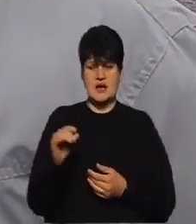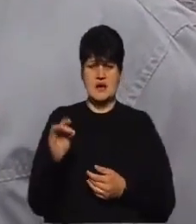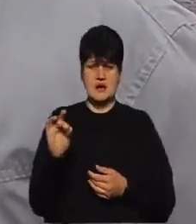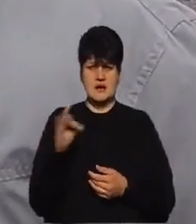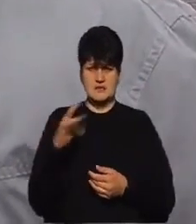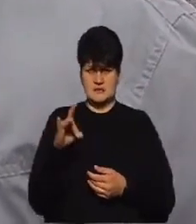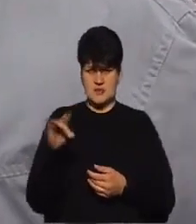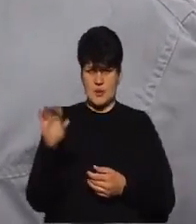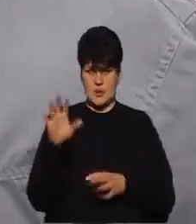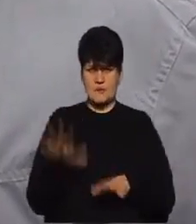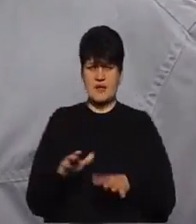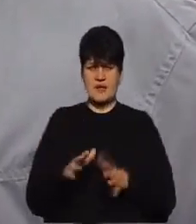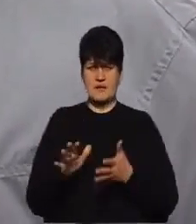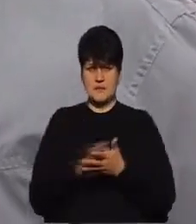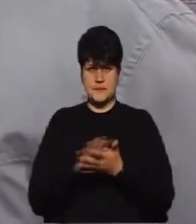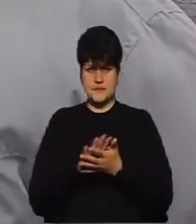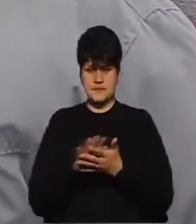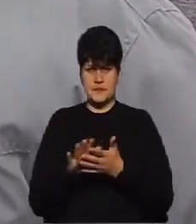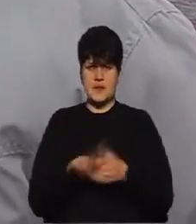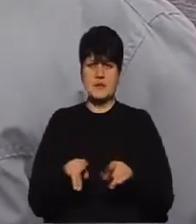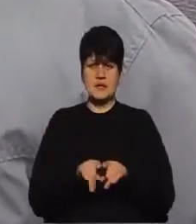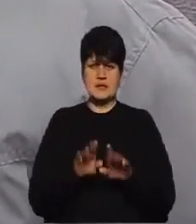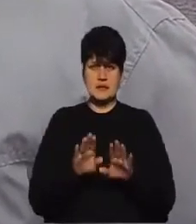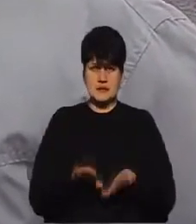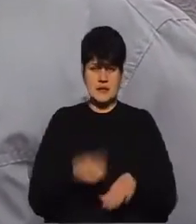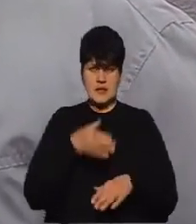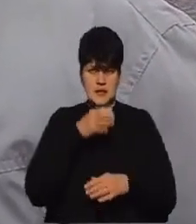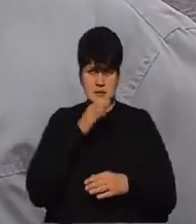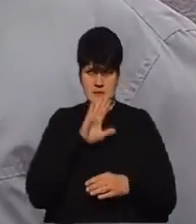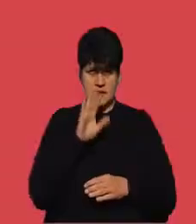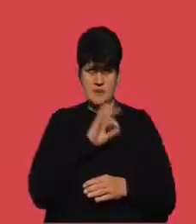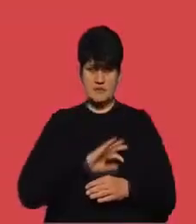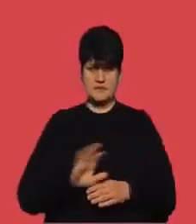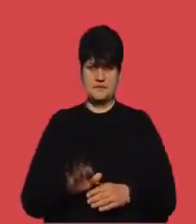її фільтруємо для пиття, ми і так її не п'ємо і не вживаємо.